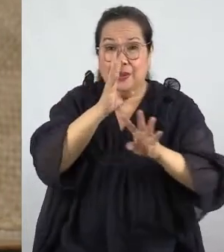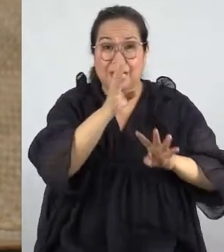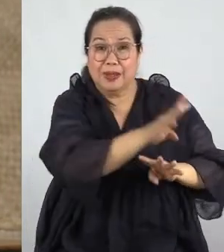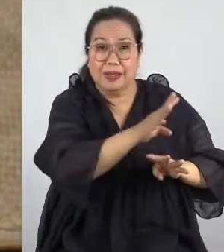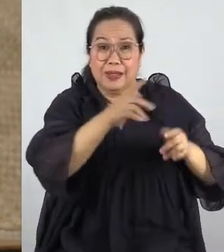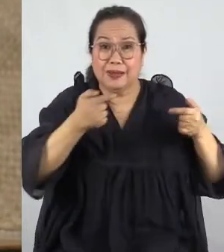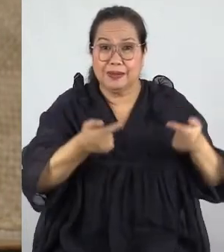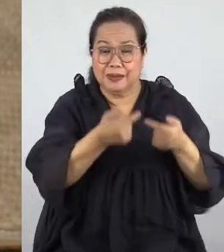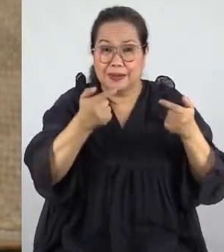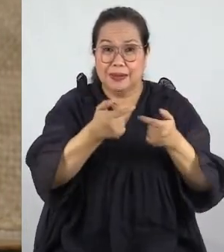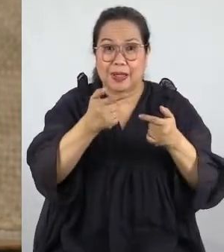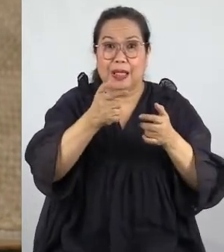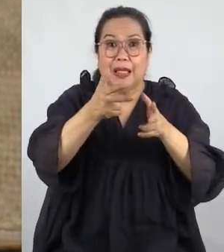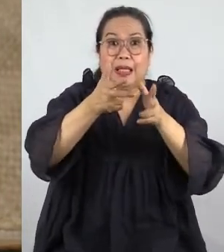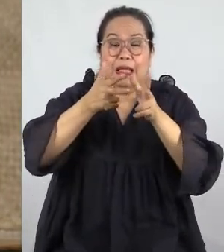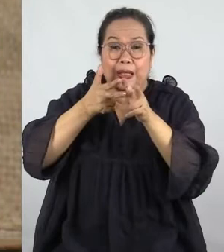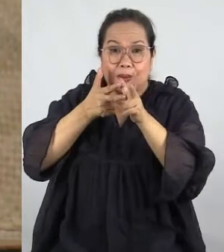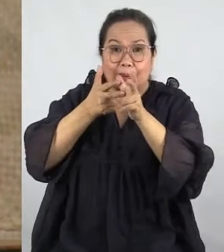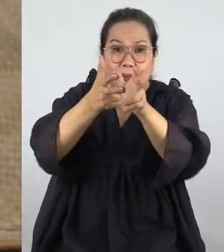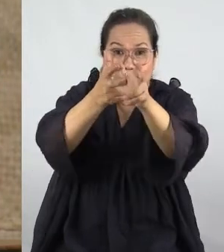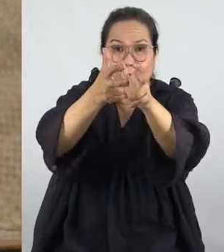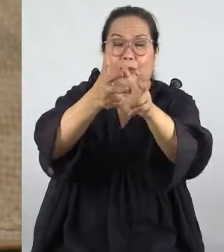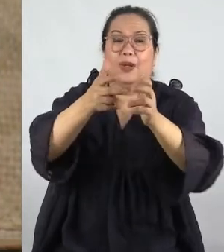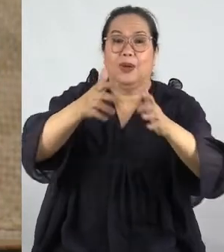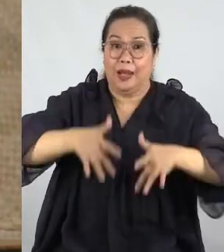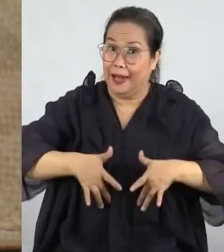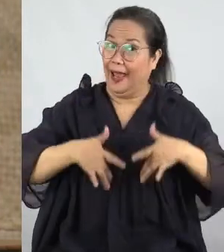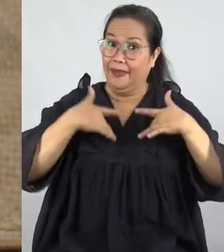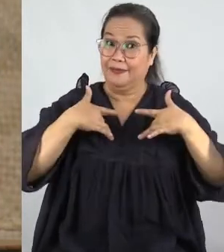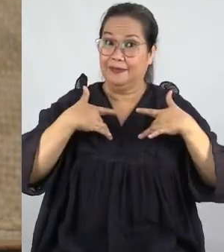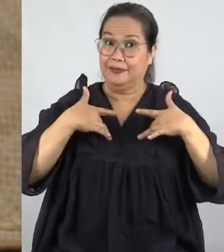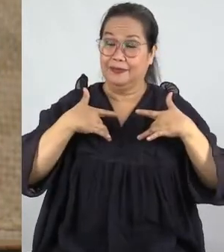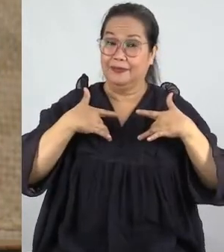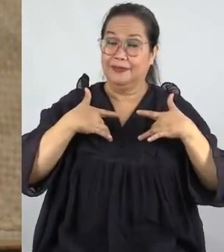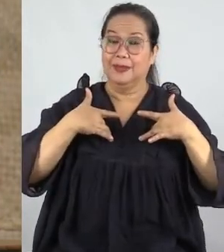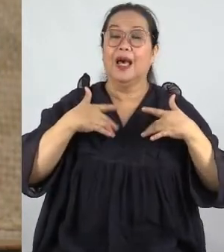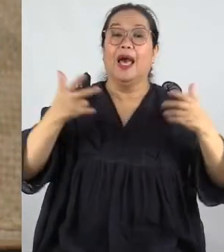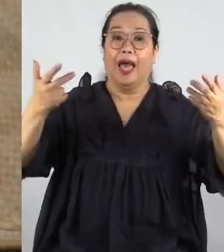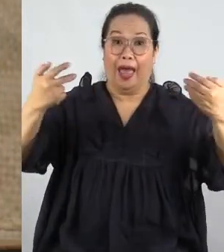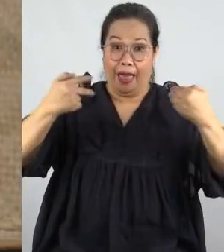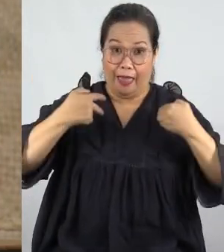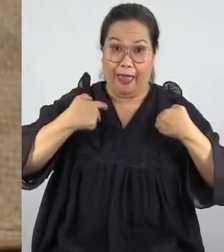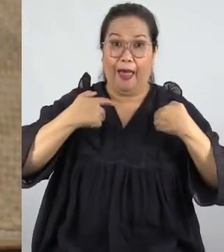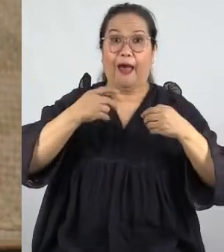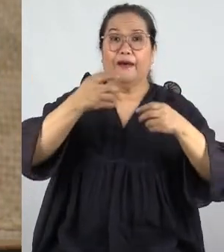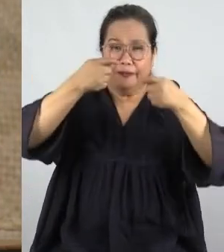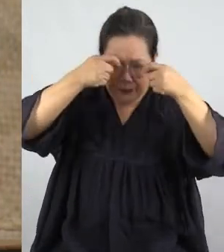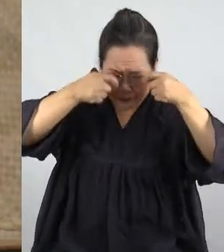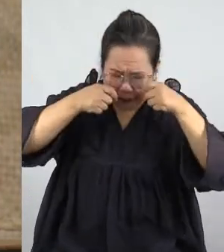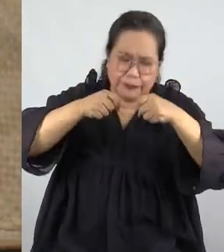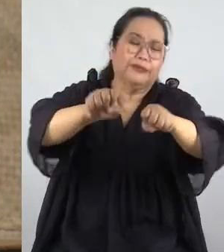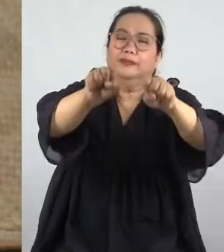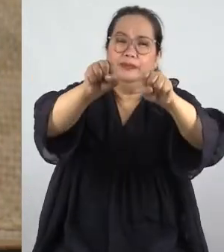kasalanan, at itakbo ang takbo ng buhay ng mayroong pagpupursigi.